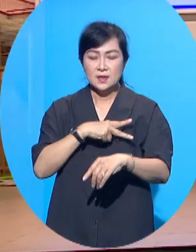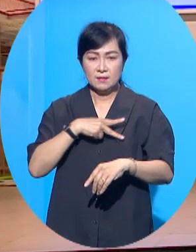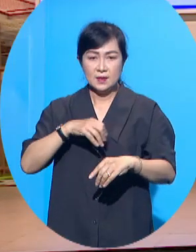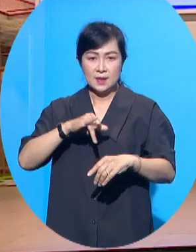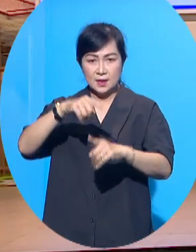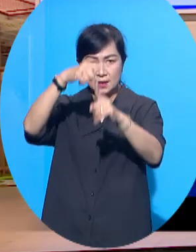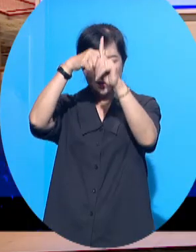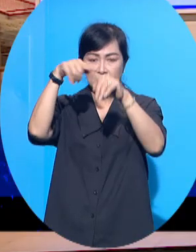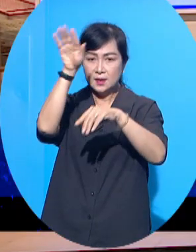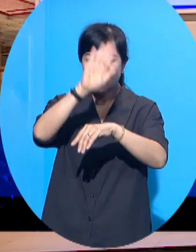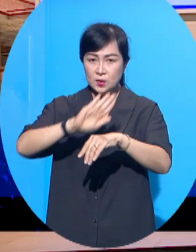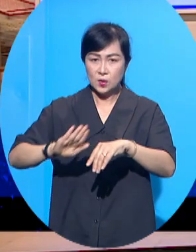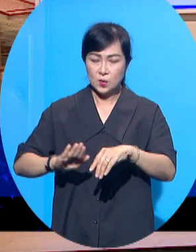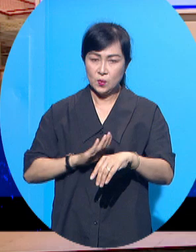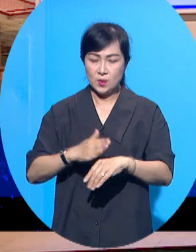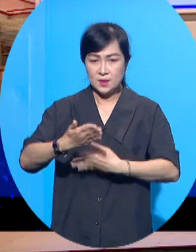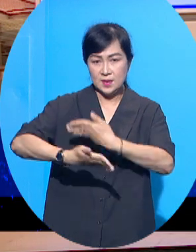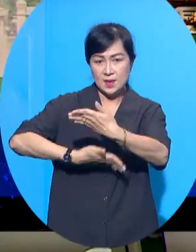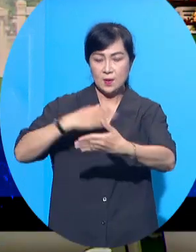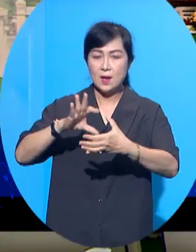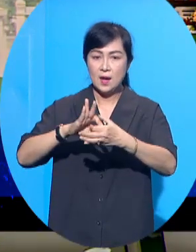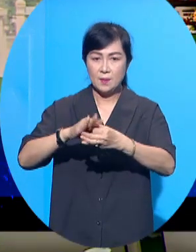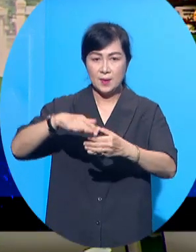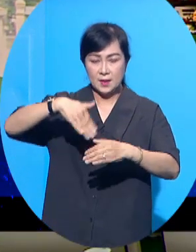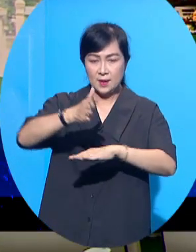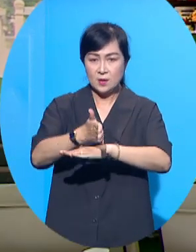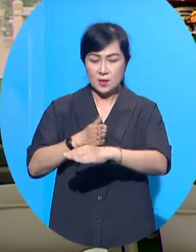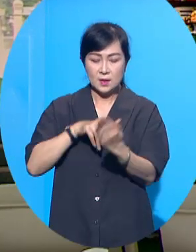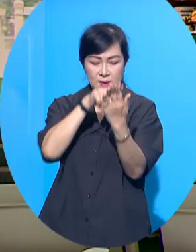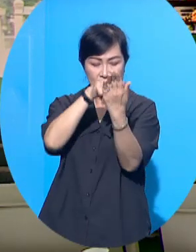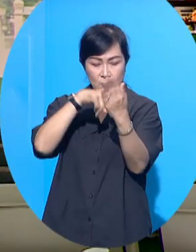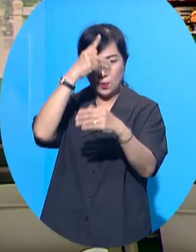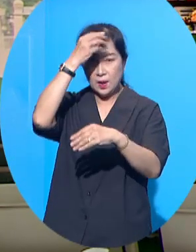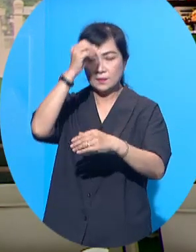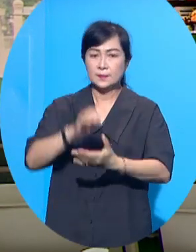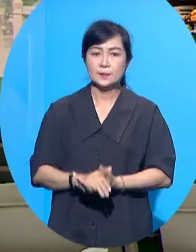viên y tế trên toàn quốc có cơ hội giao lưu, hợp tác và nâng cao năng lực nghiên cứu khoa học.